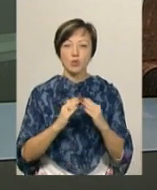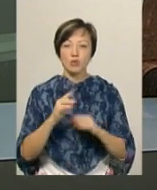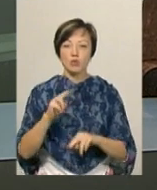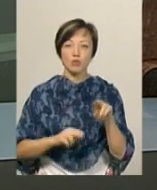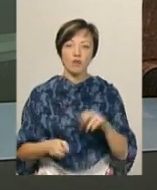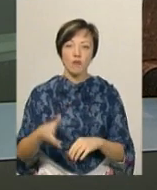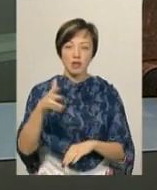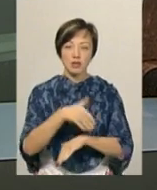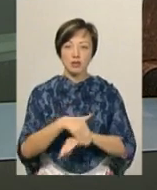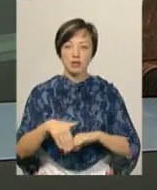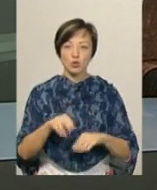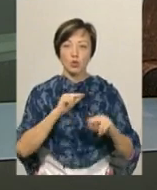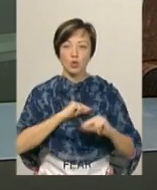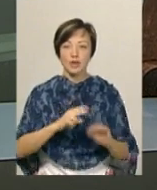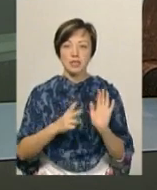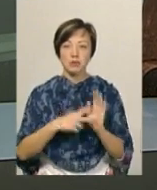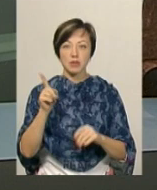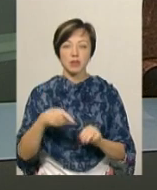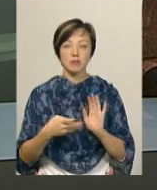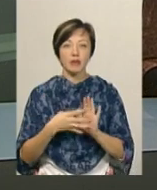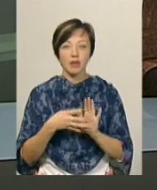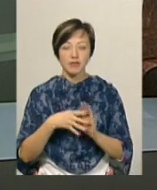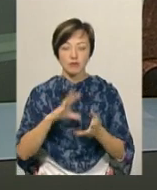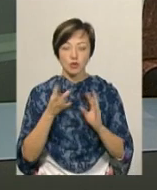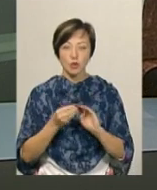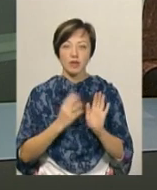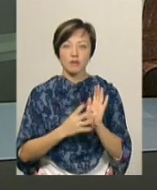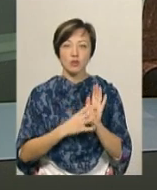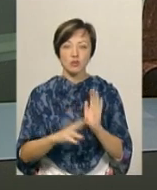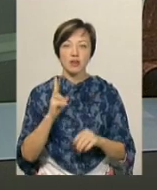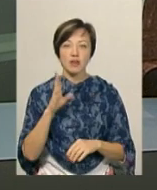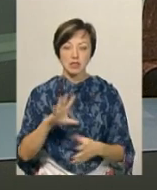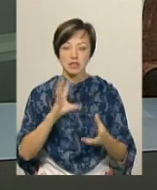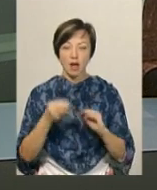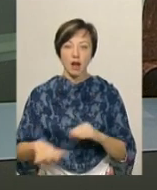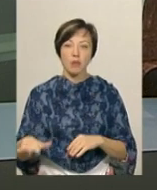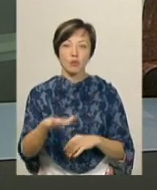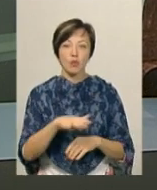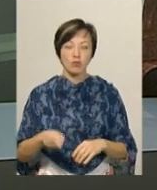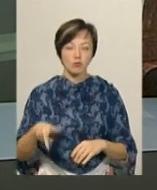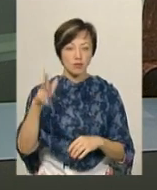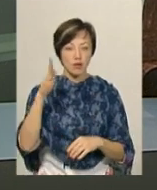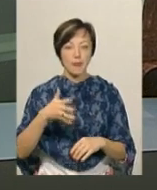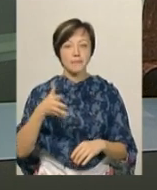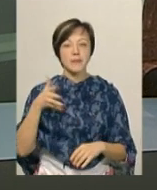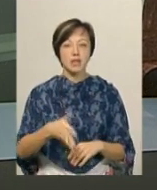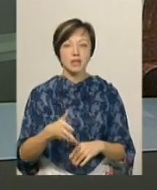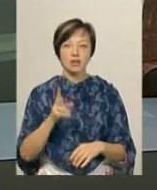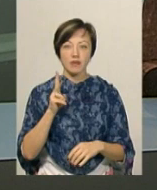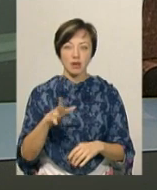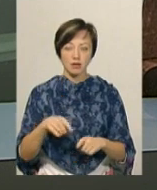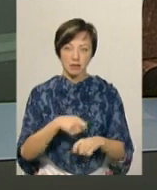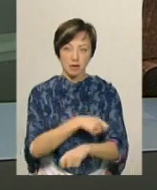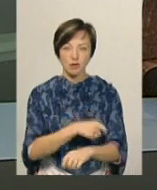центрі за адресою вулиці Трудова, 7/9. Усього там 90 квартир. Загальна площа багатоповерхівки – 5 тисяч квадратних